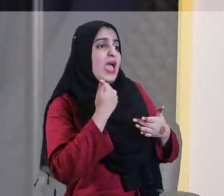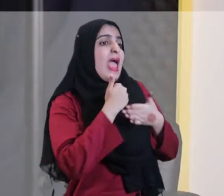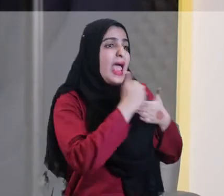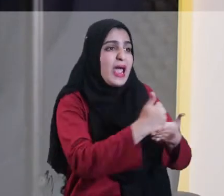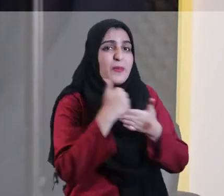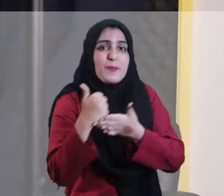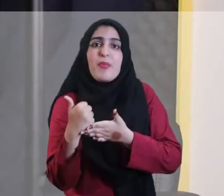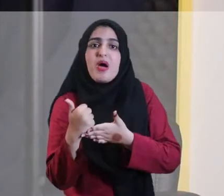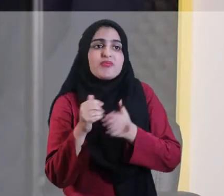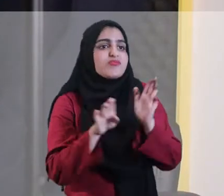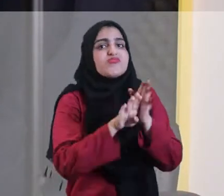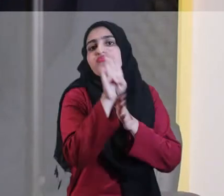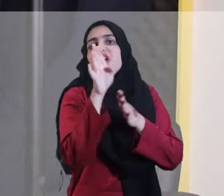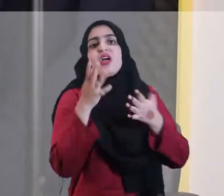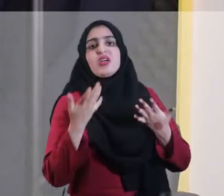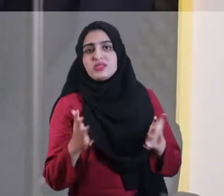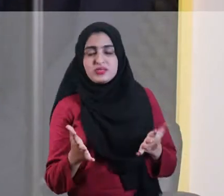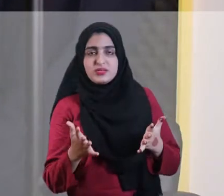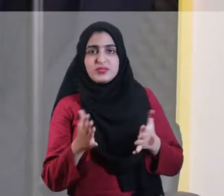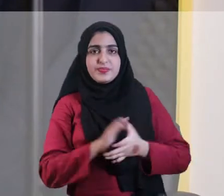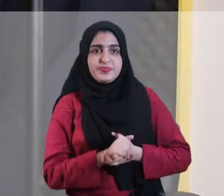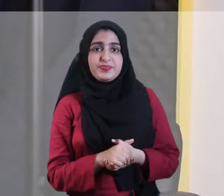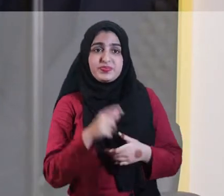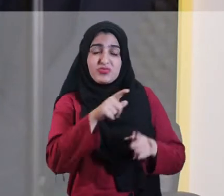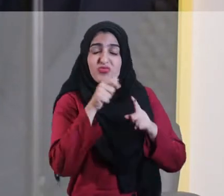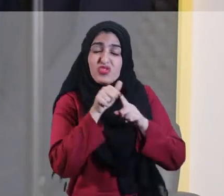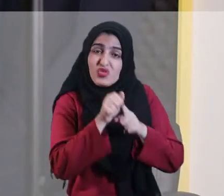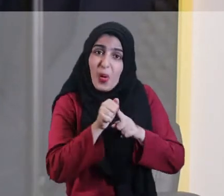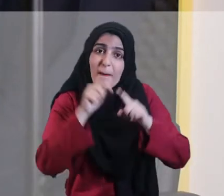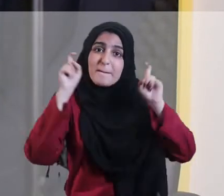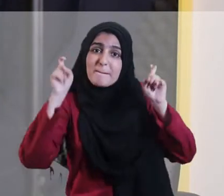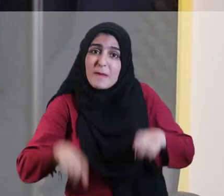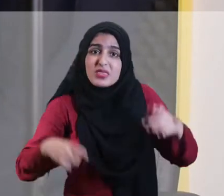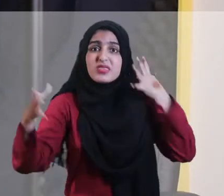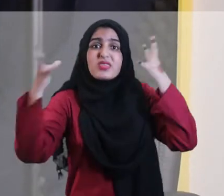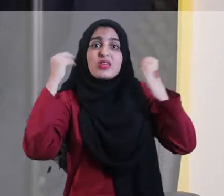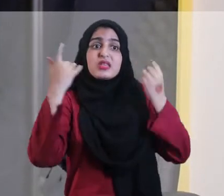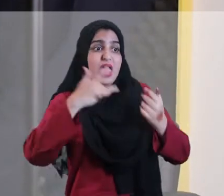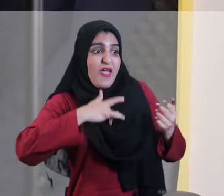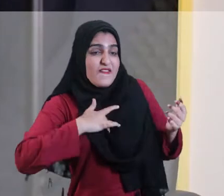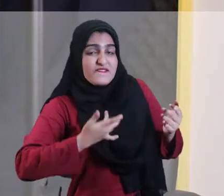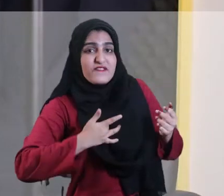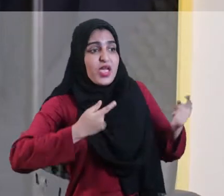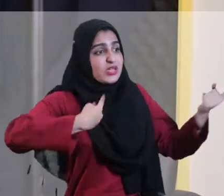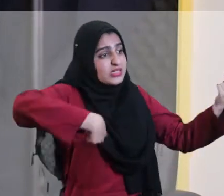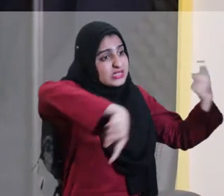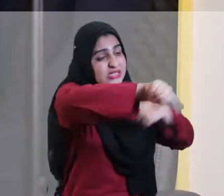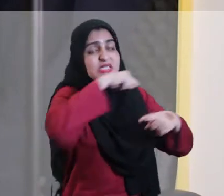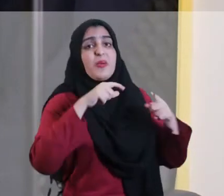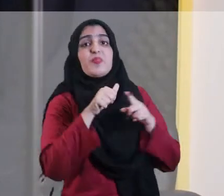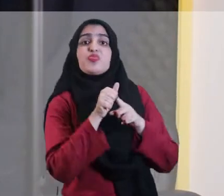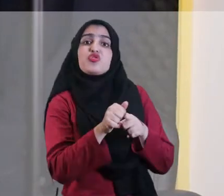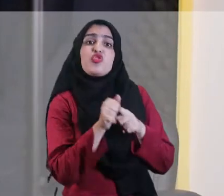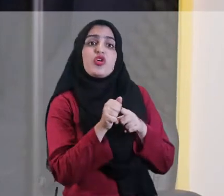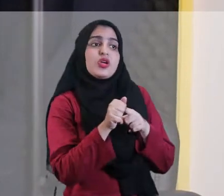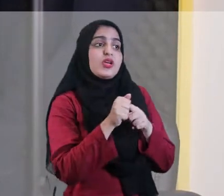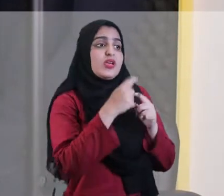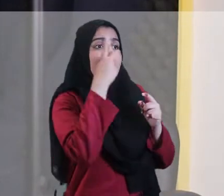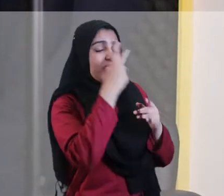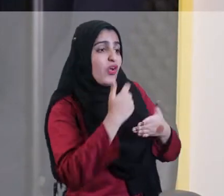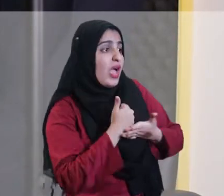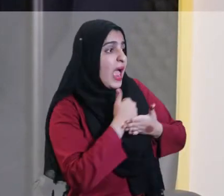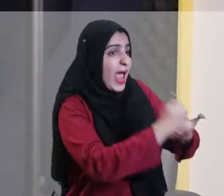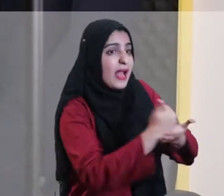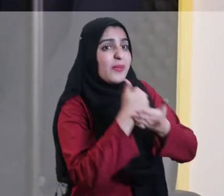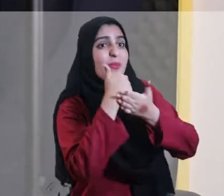तरह मतलब आगे सोचो के लोगों के बारे में आर्थिक वृद्धि ने 2010 के एक दूसरे के इस बात का एहसास हमें रखना बहुत जरूरी है